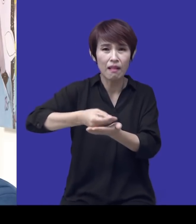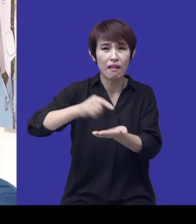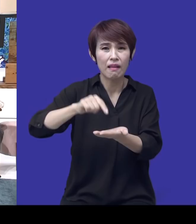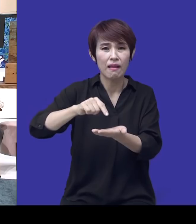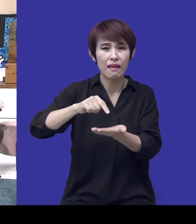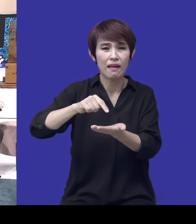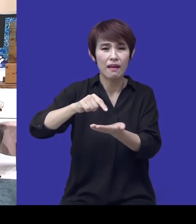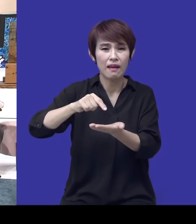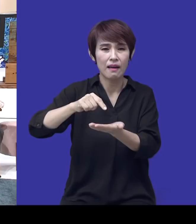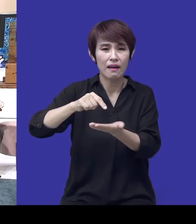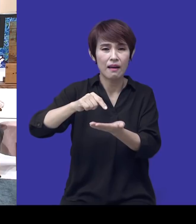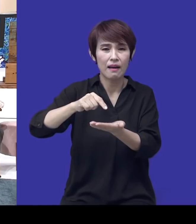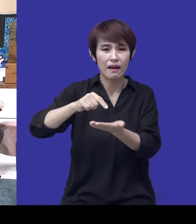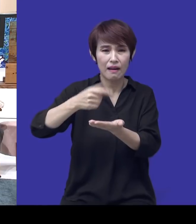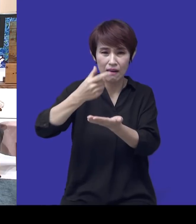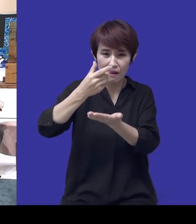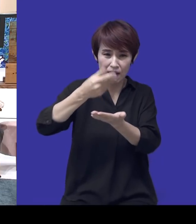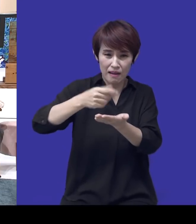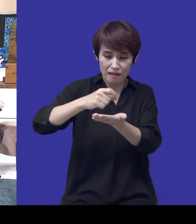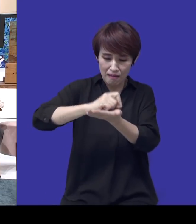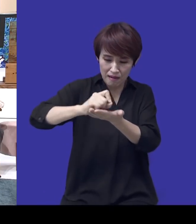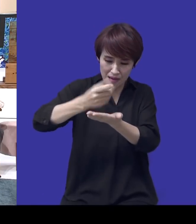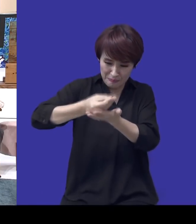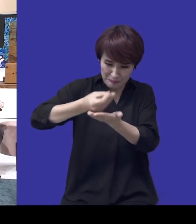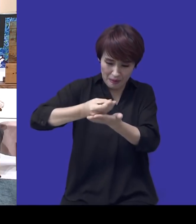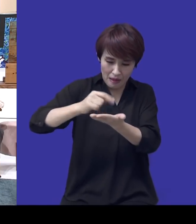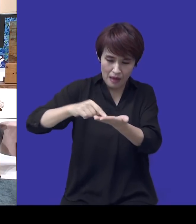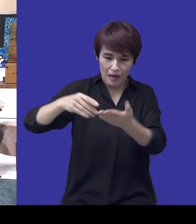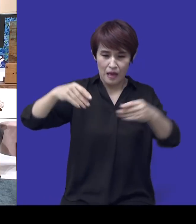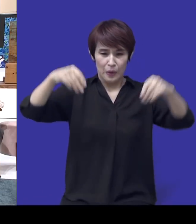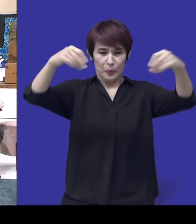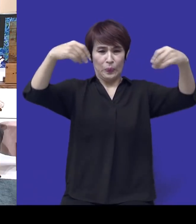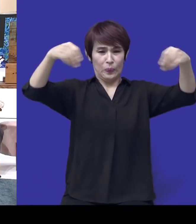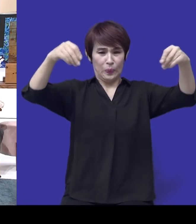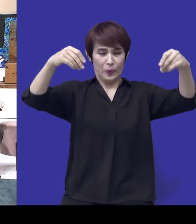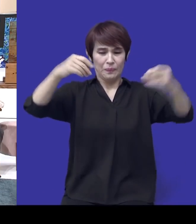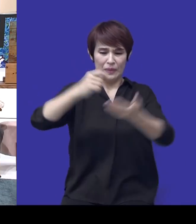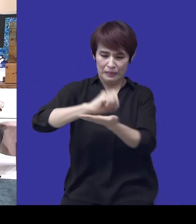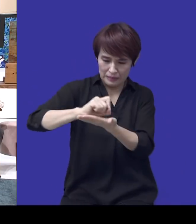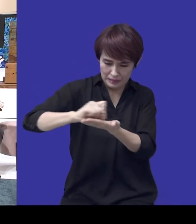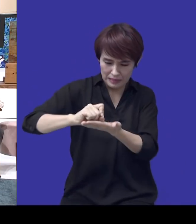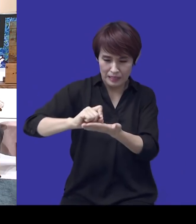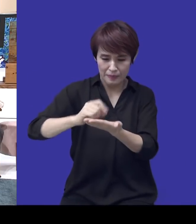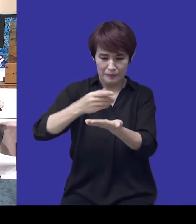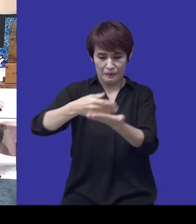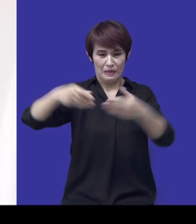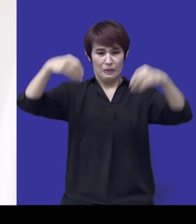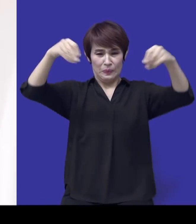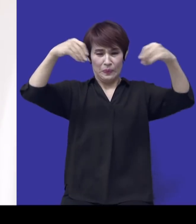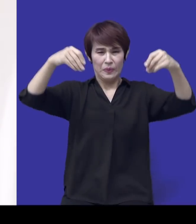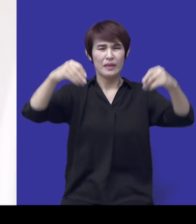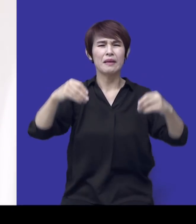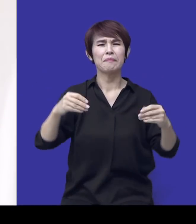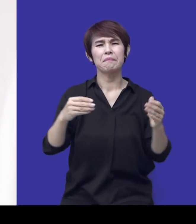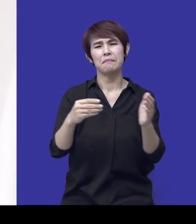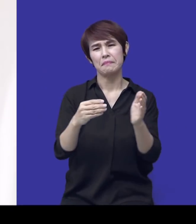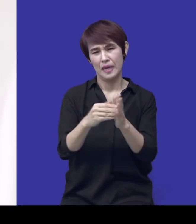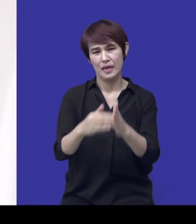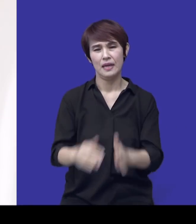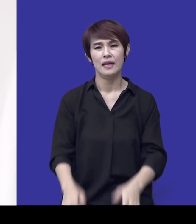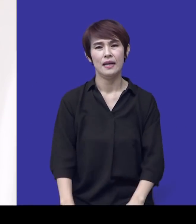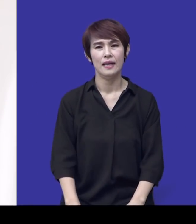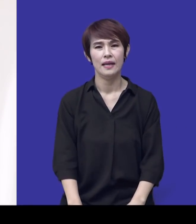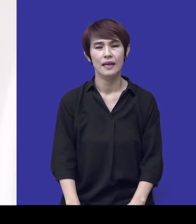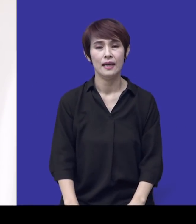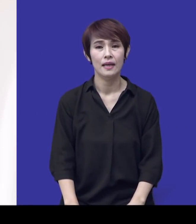이렇게 거기다가 땀을 말렸어요. 땀을 말리고 보고 또 말리고 이렇게. 그리고 뭐